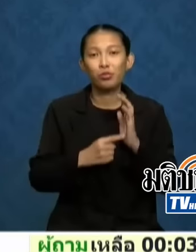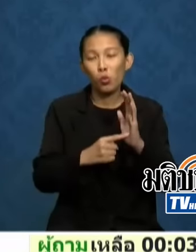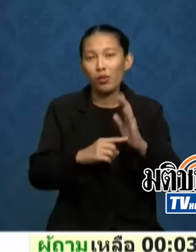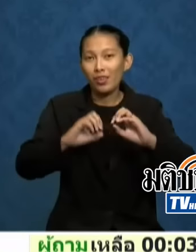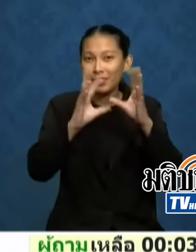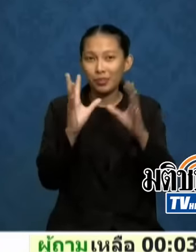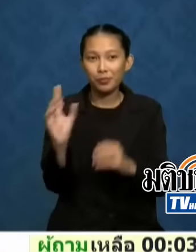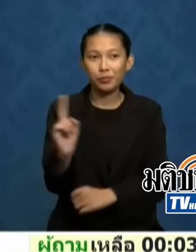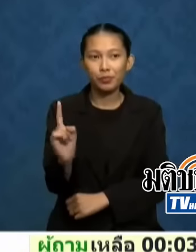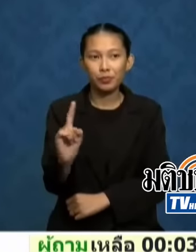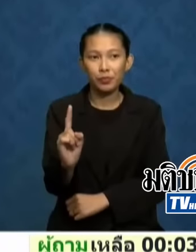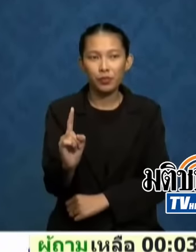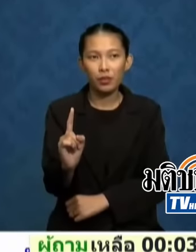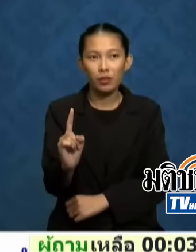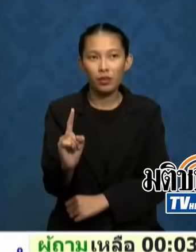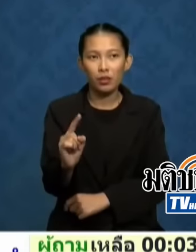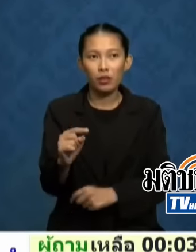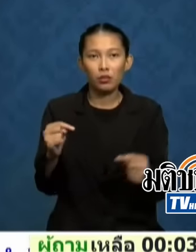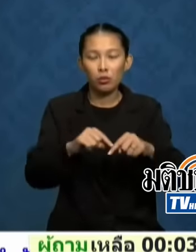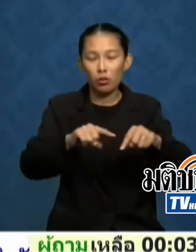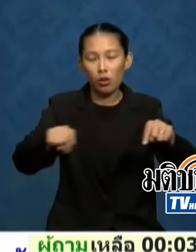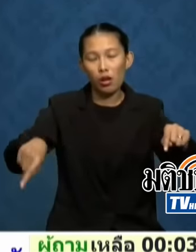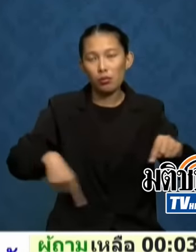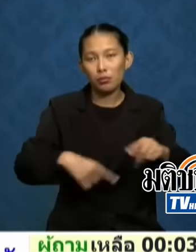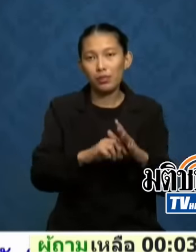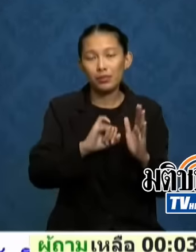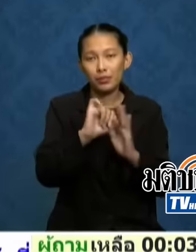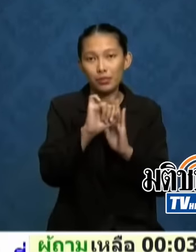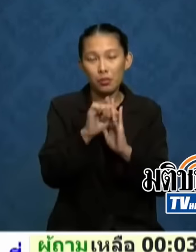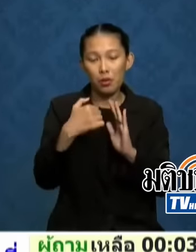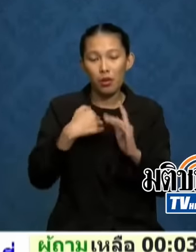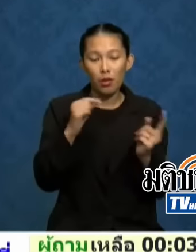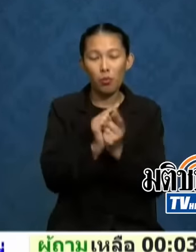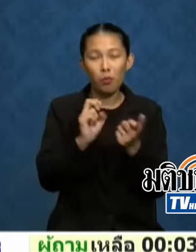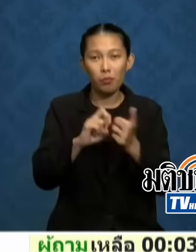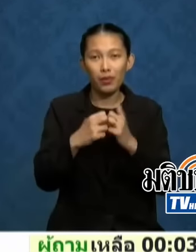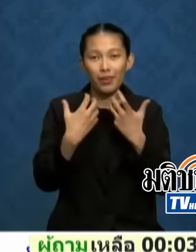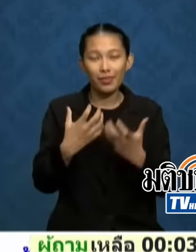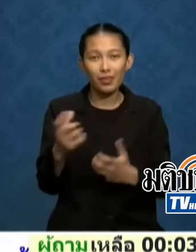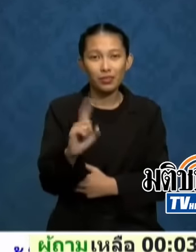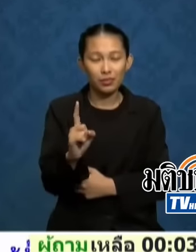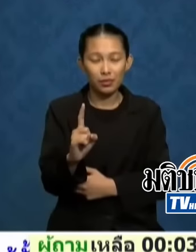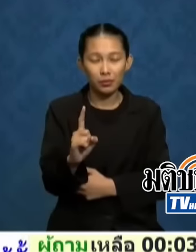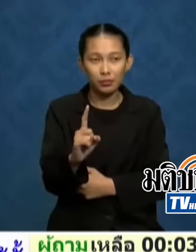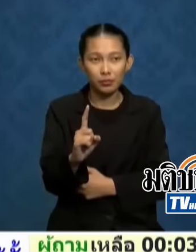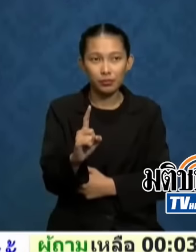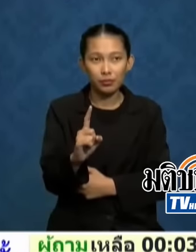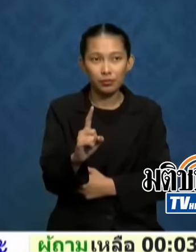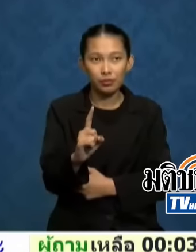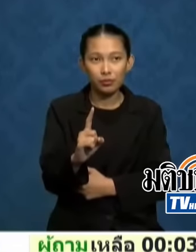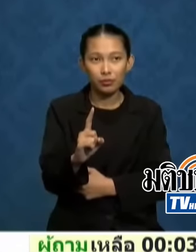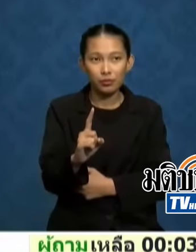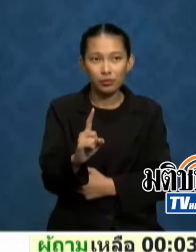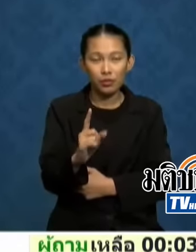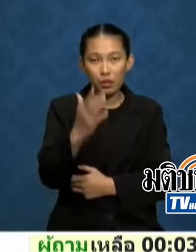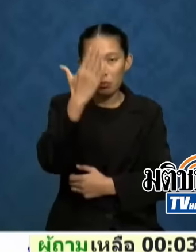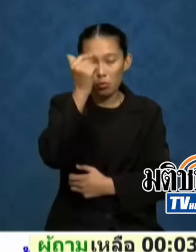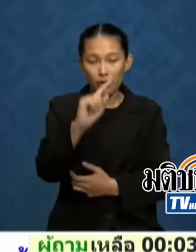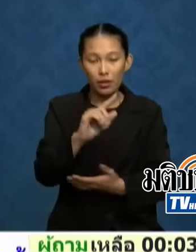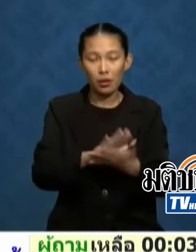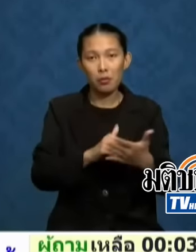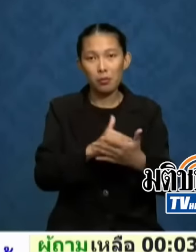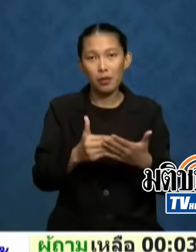ภาพชัดๆนะครับในอำเภอพื้นที่อำเภอสันกำแพงและอำเภอสารพีที่เราเจอปัญหากันหนักมากๆที่มันไม่ควรจะเกิดจากการที่เราไม่มีแผนรับ